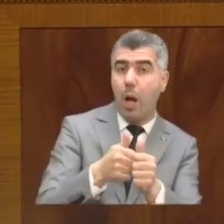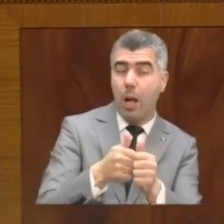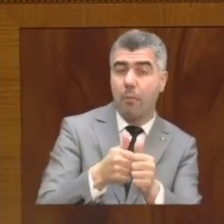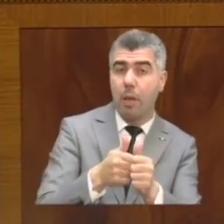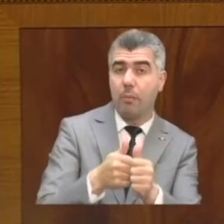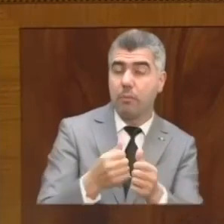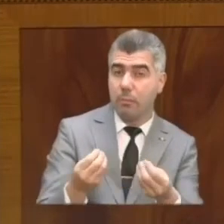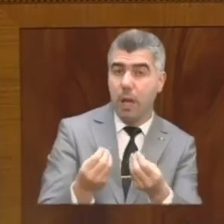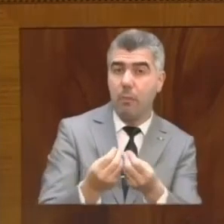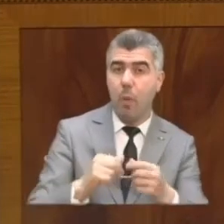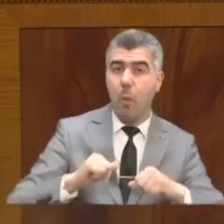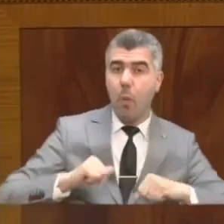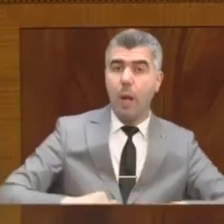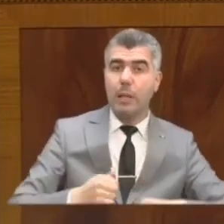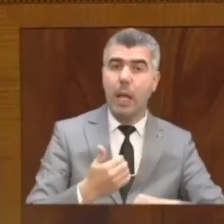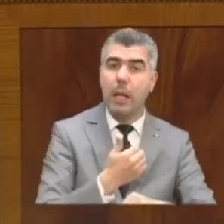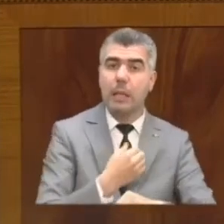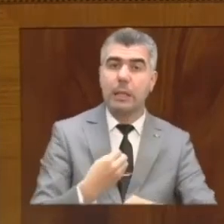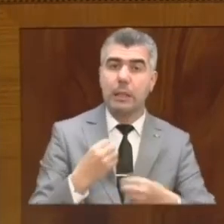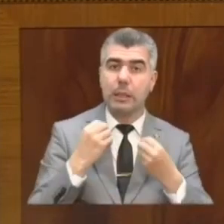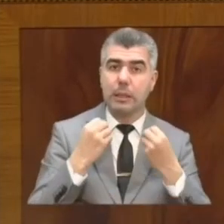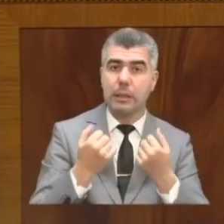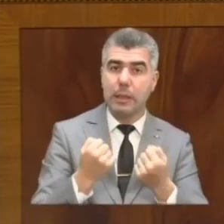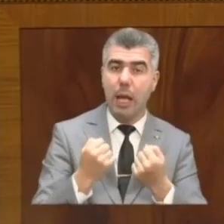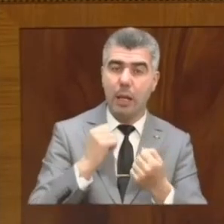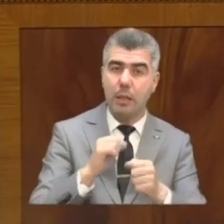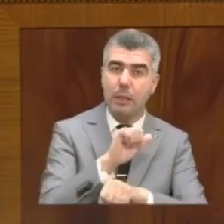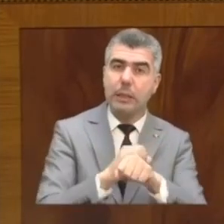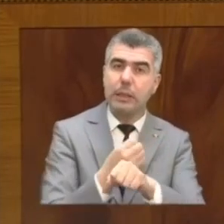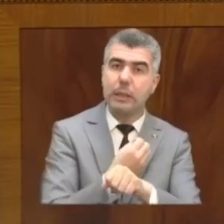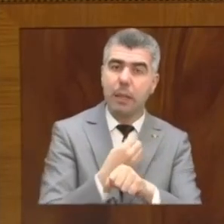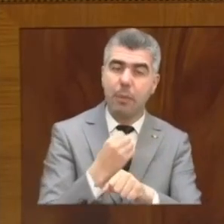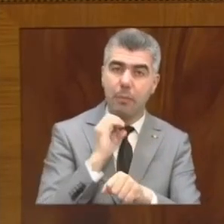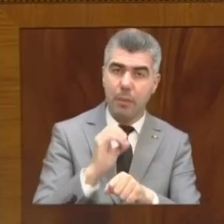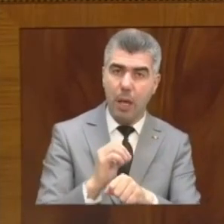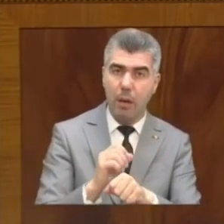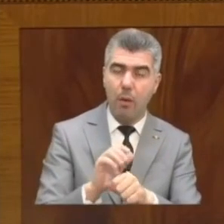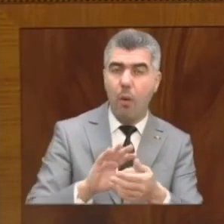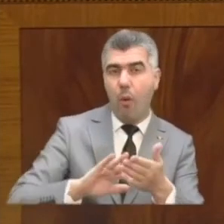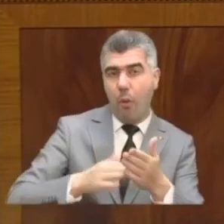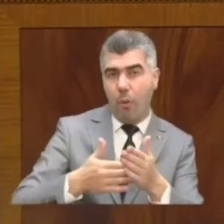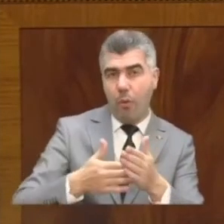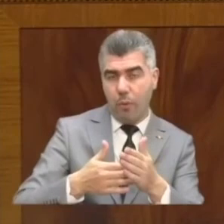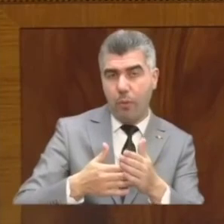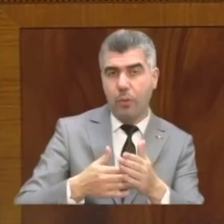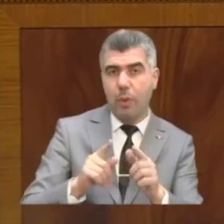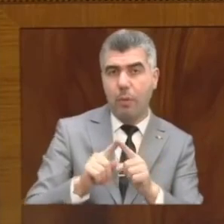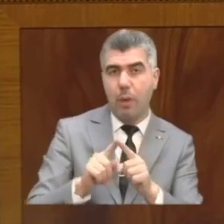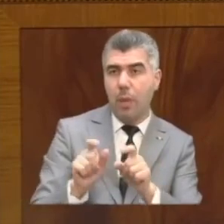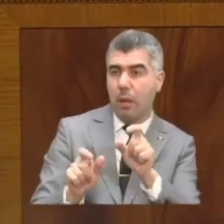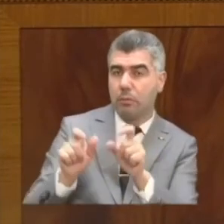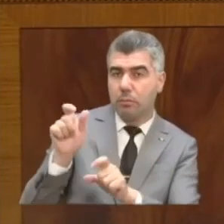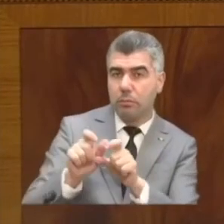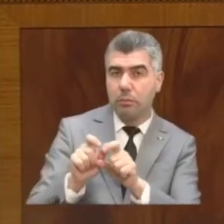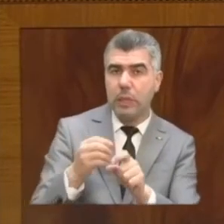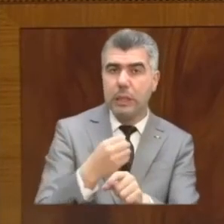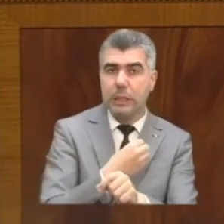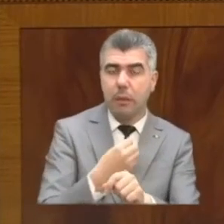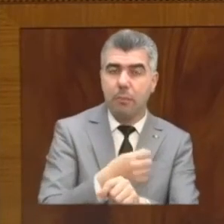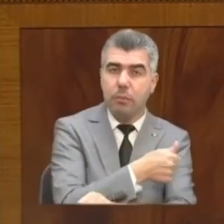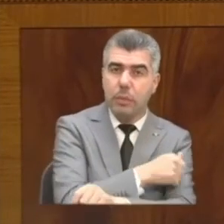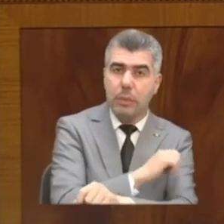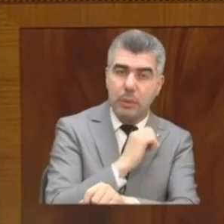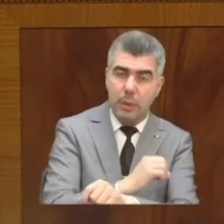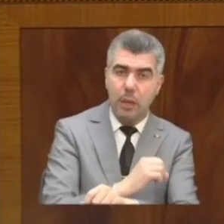مواكبة وزارة الصحة والحماية الاجتماعية وتلبية احتياجاتها من الموارد البشرية لا